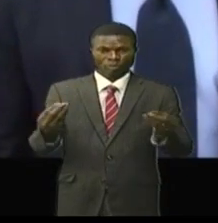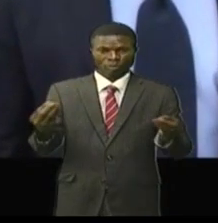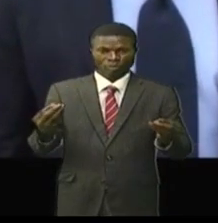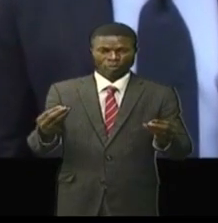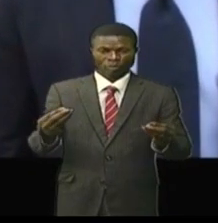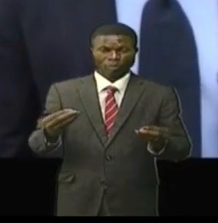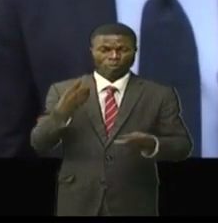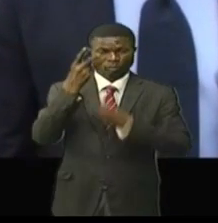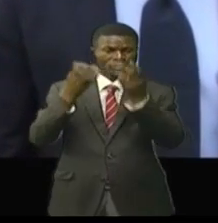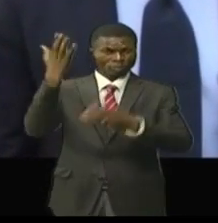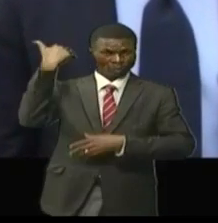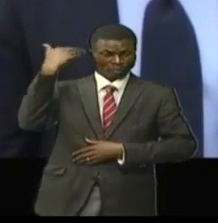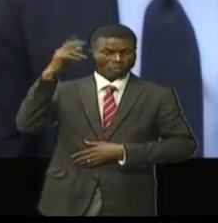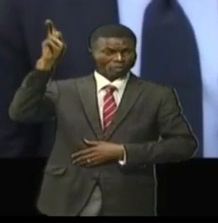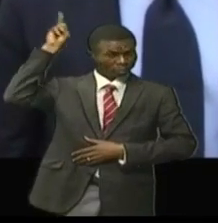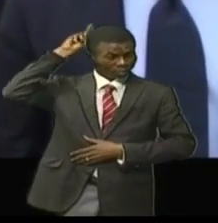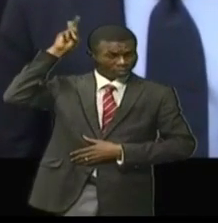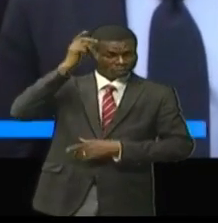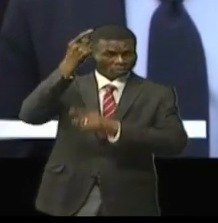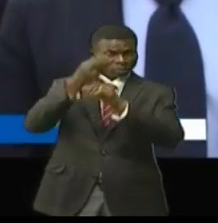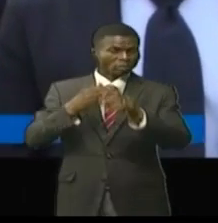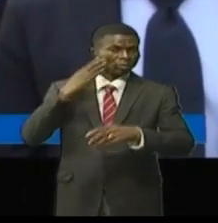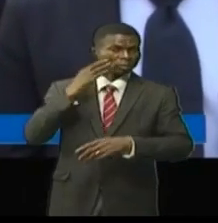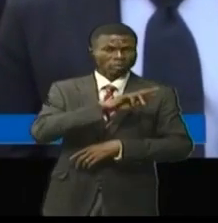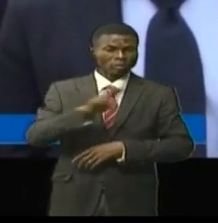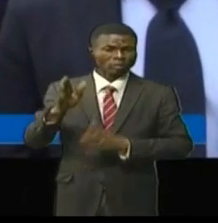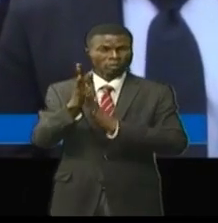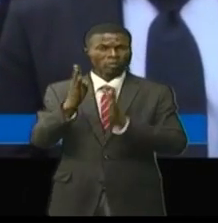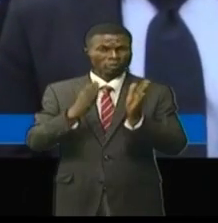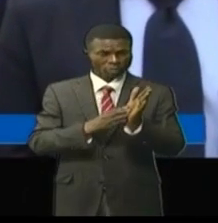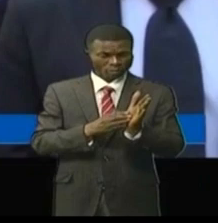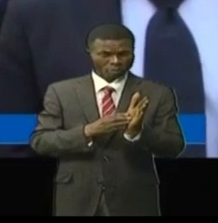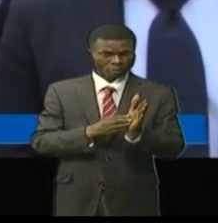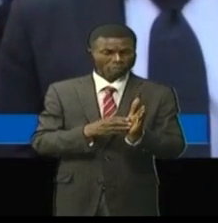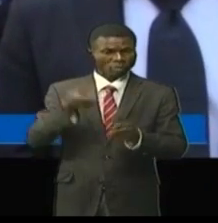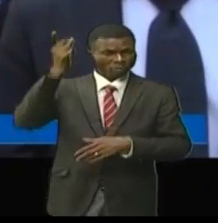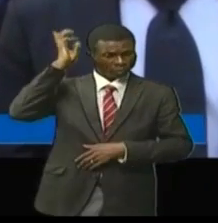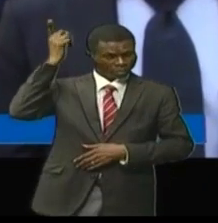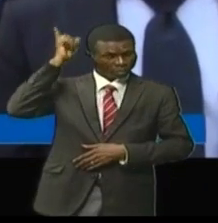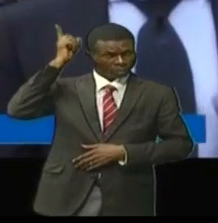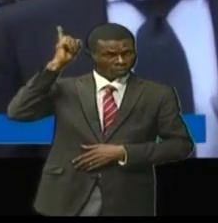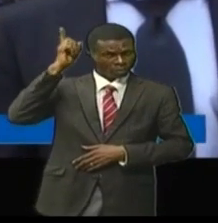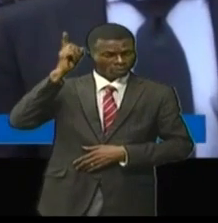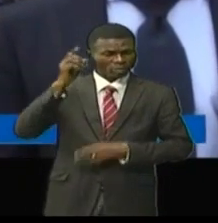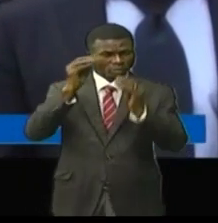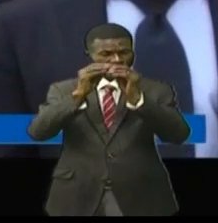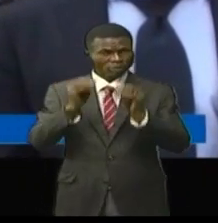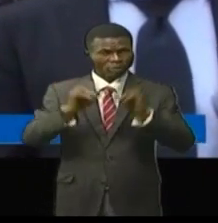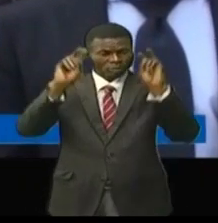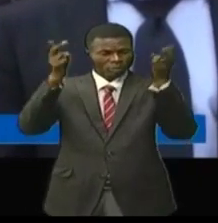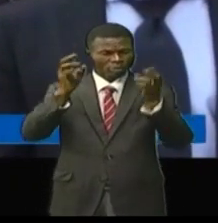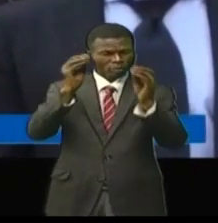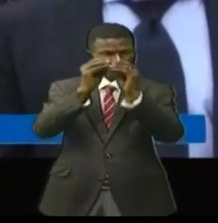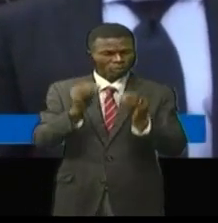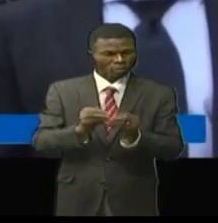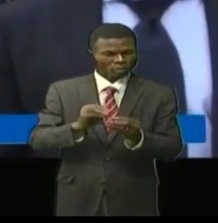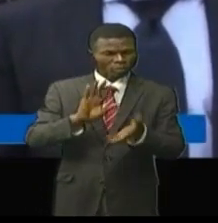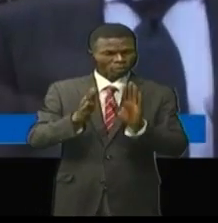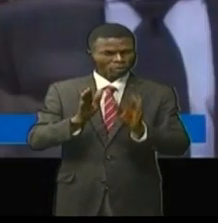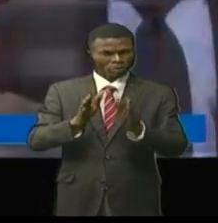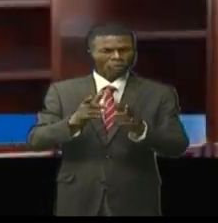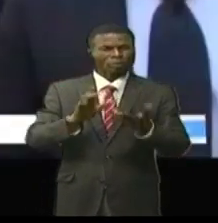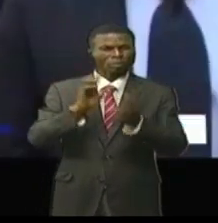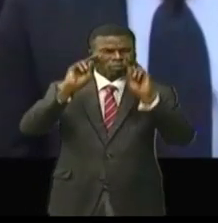dernière visite à Kolwezi c'était en mars 2019, et alors je vois en effet que la ville a largement